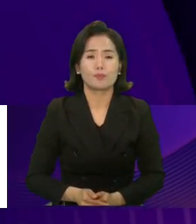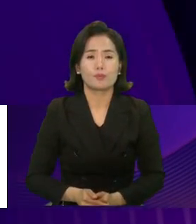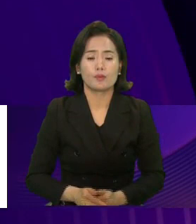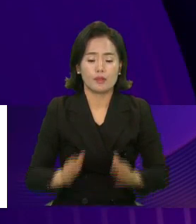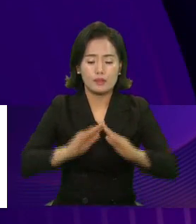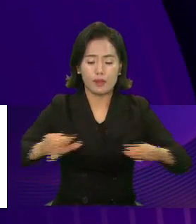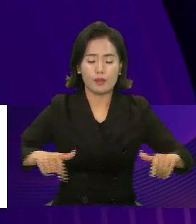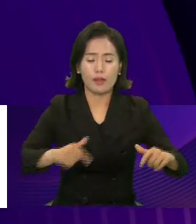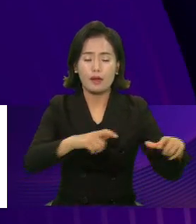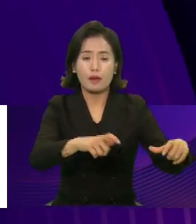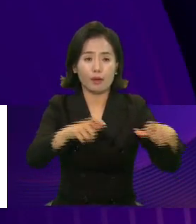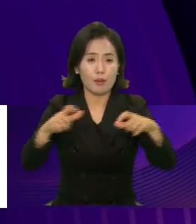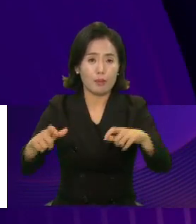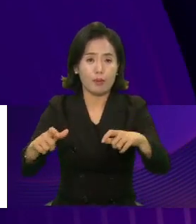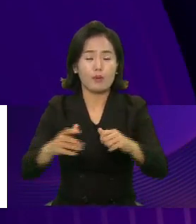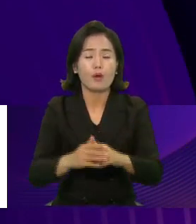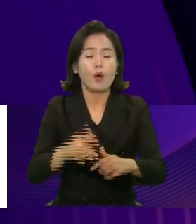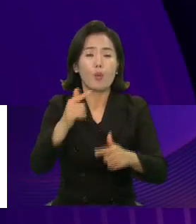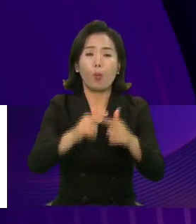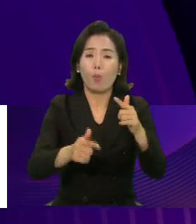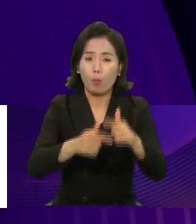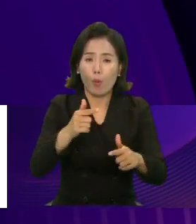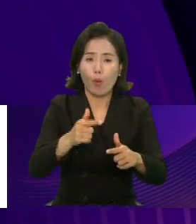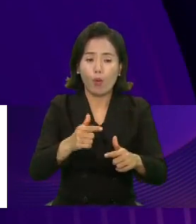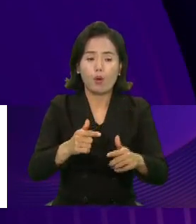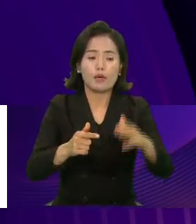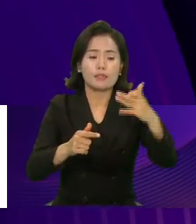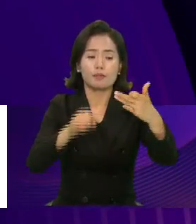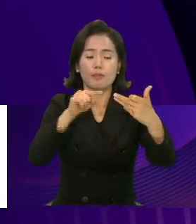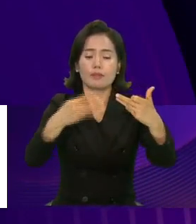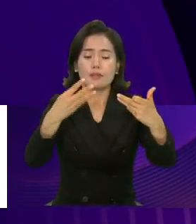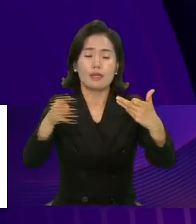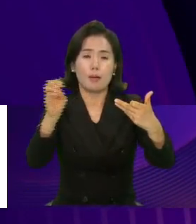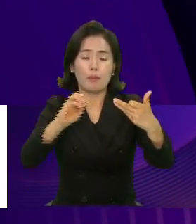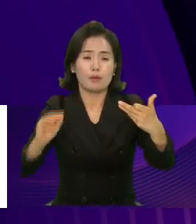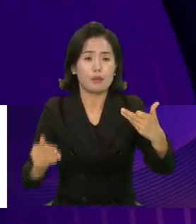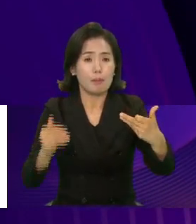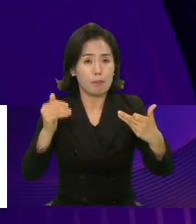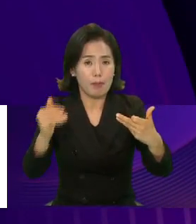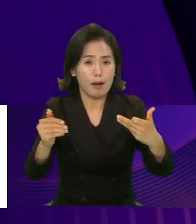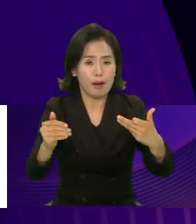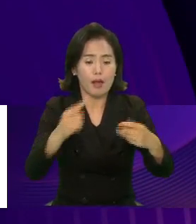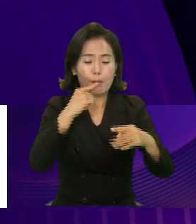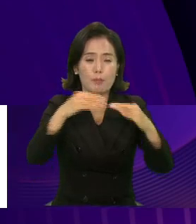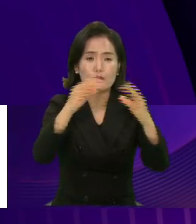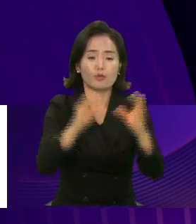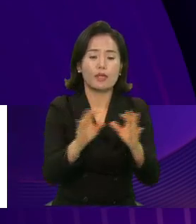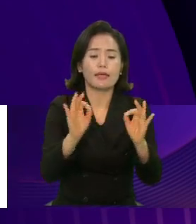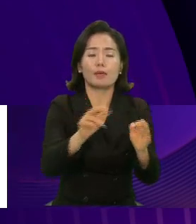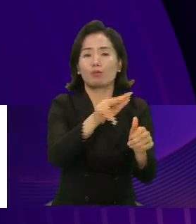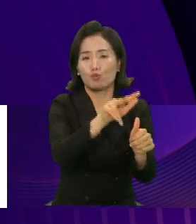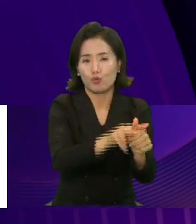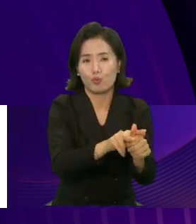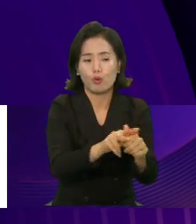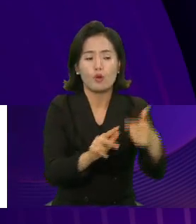이번에는 전남 각 지역구로 가보겠습니다. 먼저 목포입니다. 18.4%까지 개표 진행됐고요. 민주당의 김원희